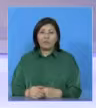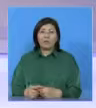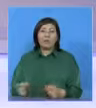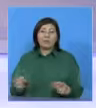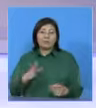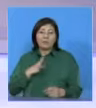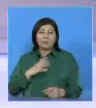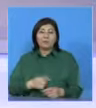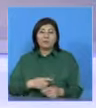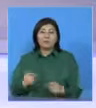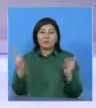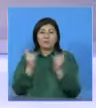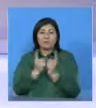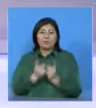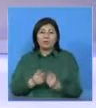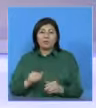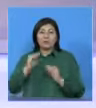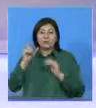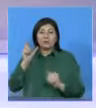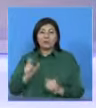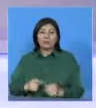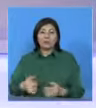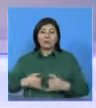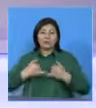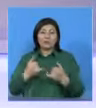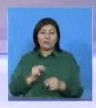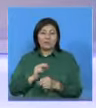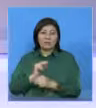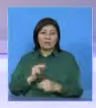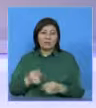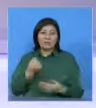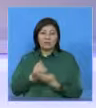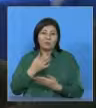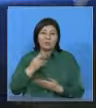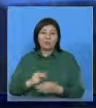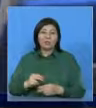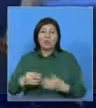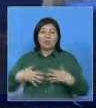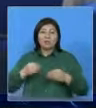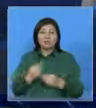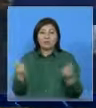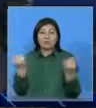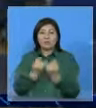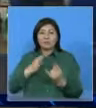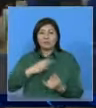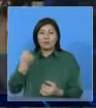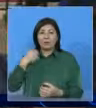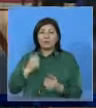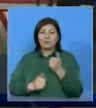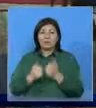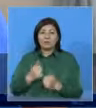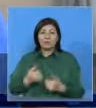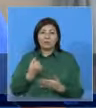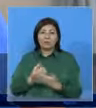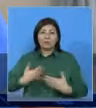Накануне состоялась очередная встреча со студентами, посвященная пропаганде семейных ценностей. Гостями мероприятия стали победители конкурса «Мерилиот